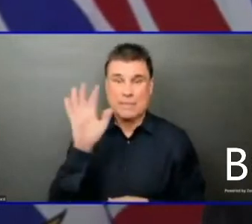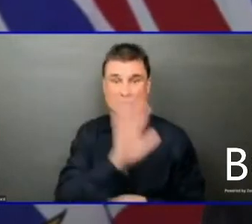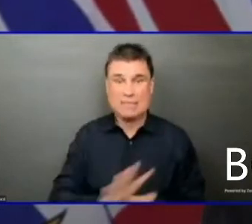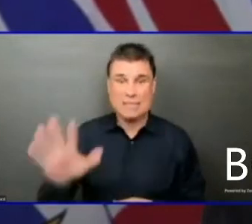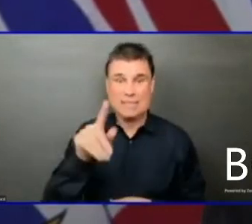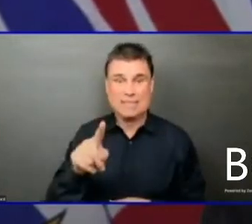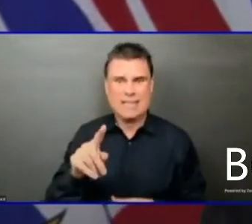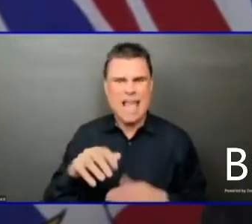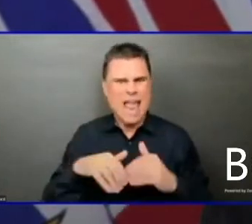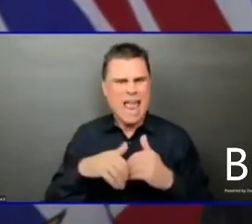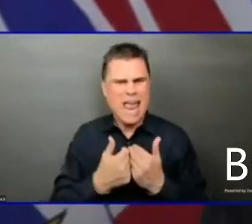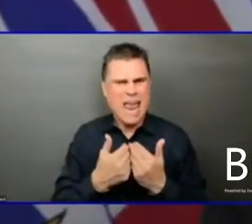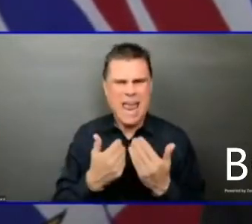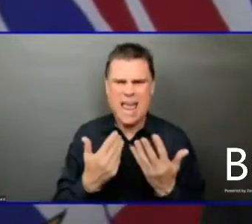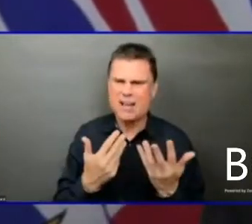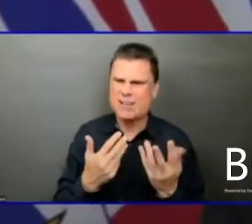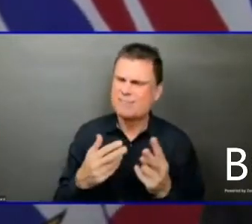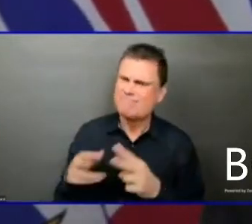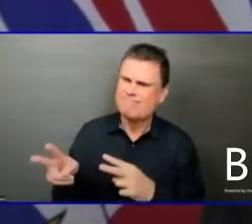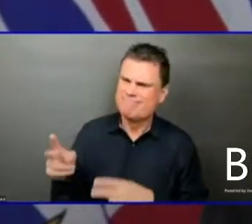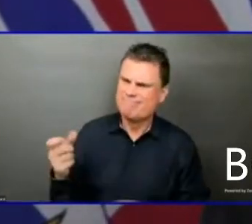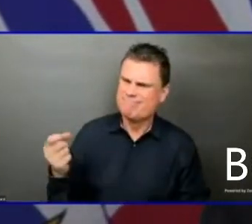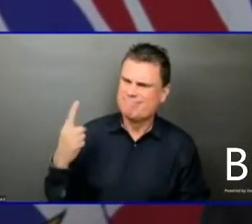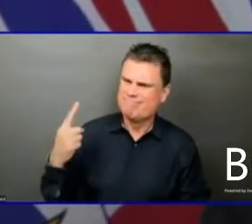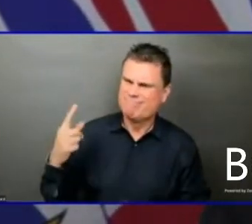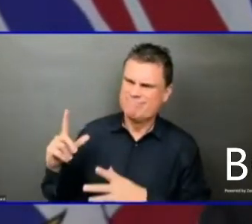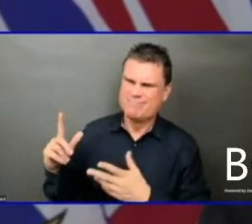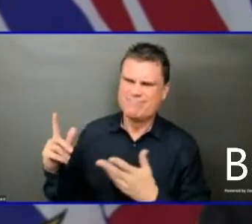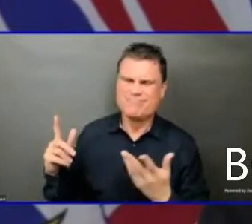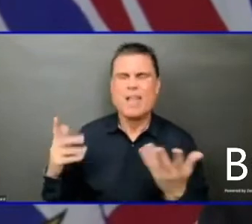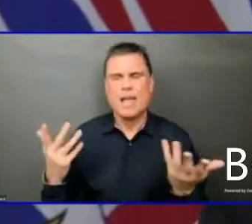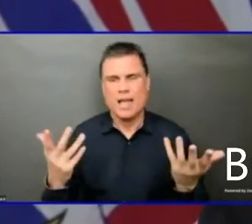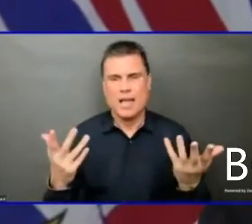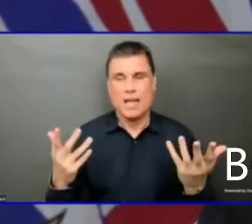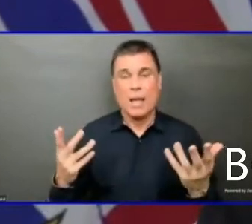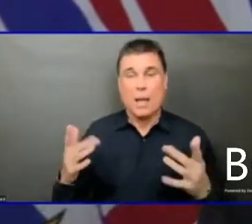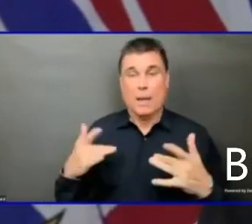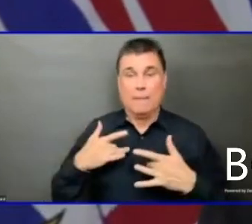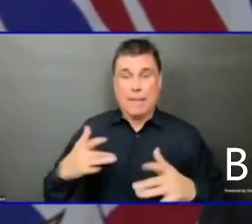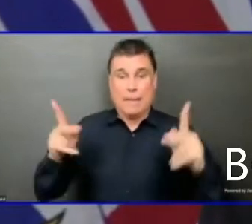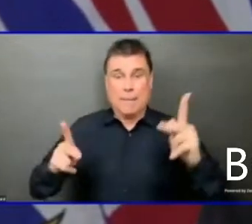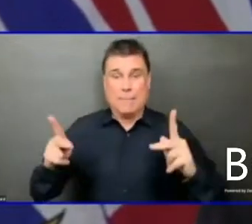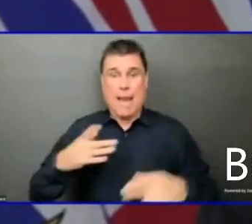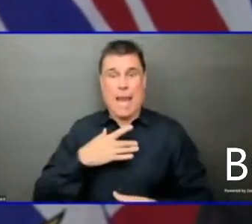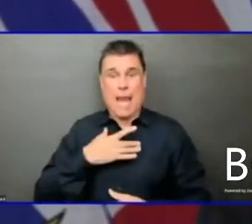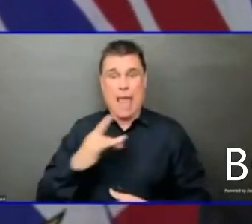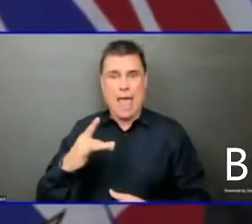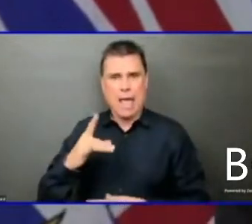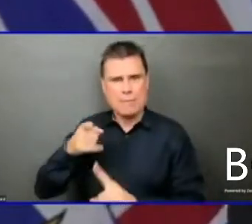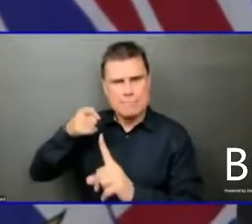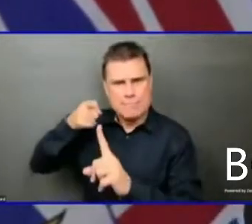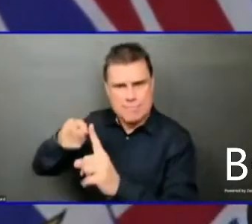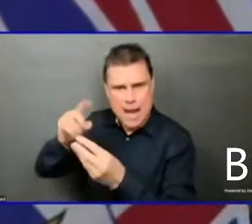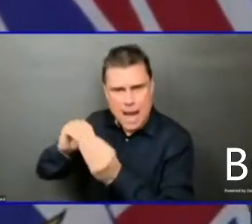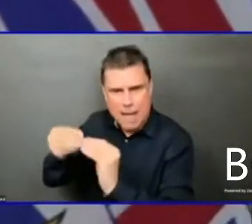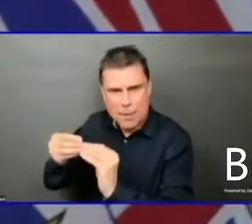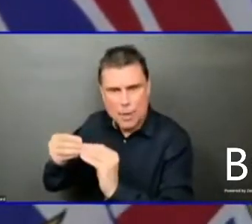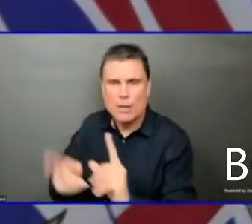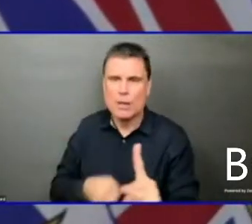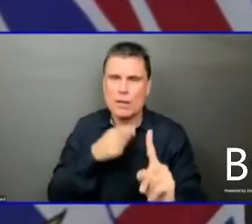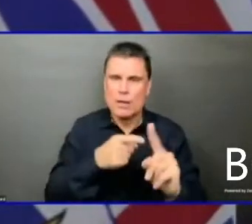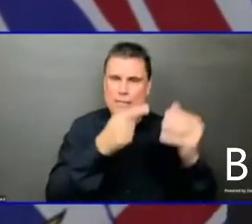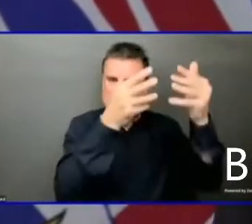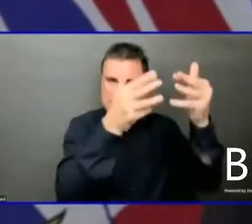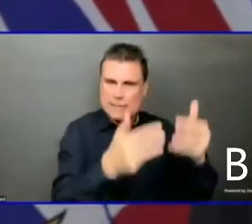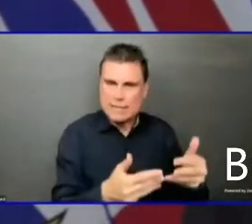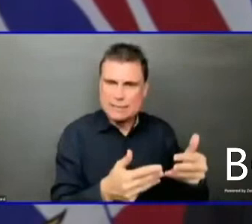And there seems to be a broad deadline here, but nothing specific. Yeah, so 那么他说了是，